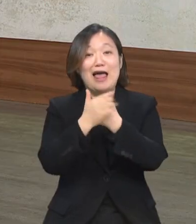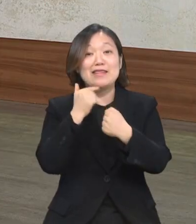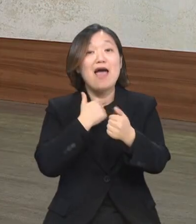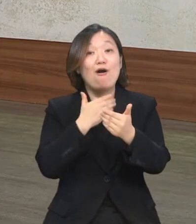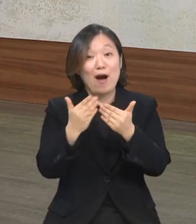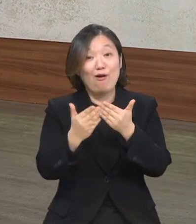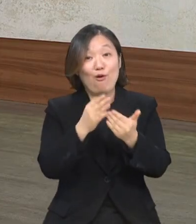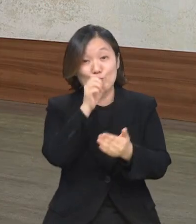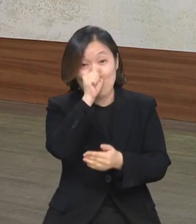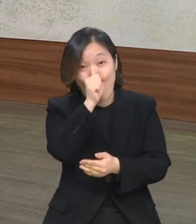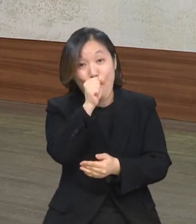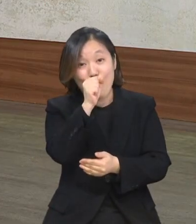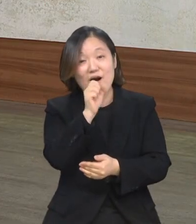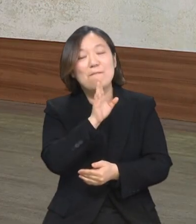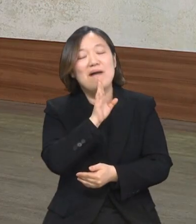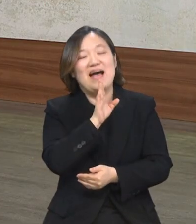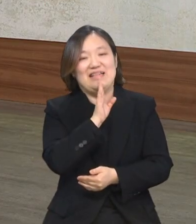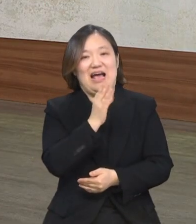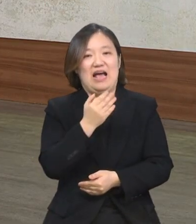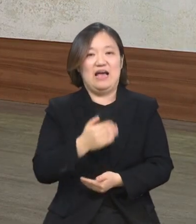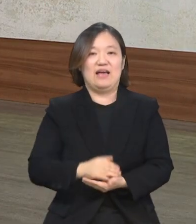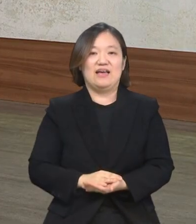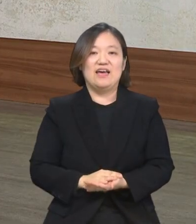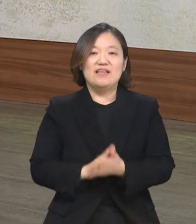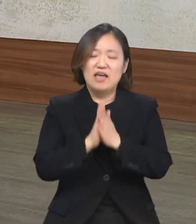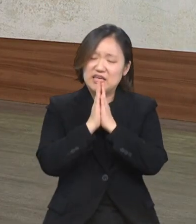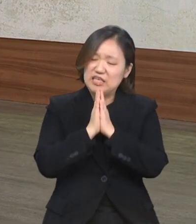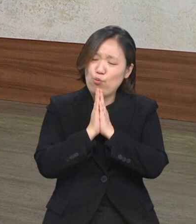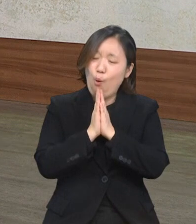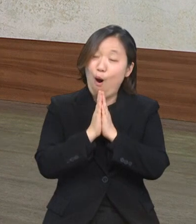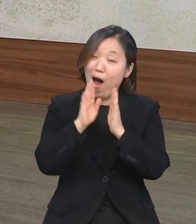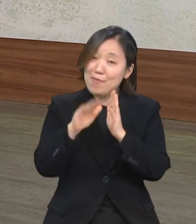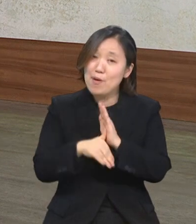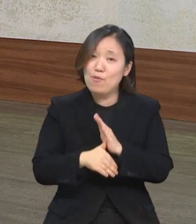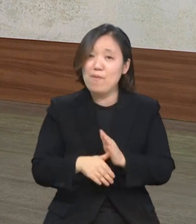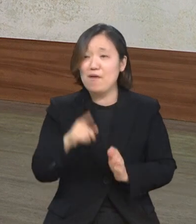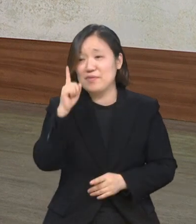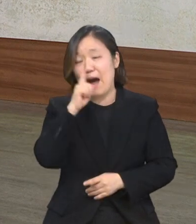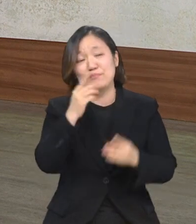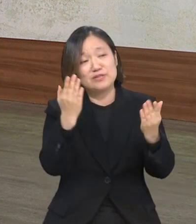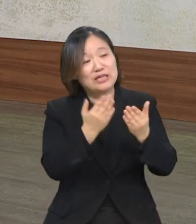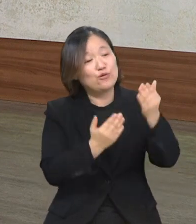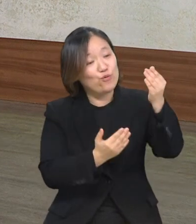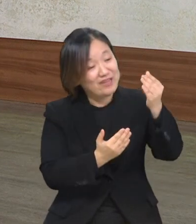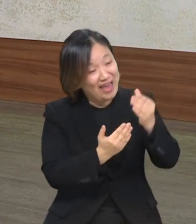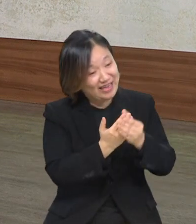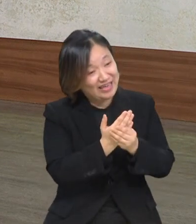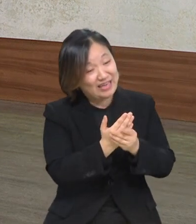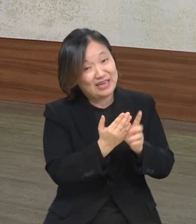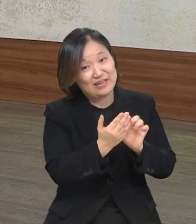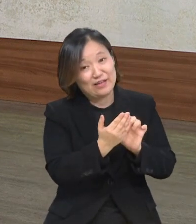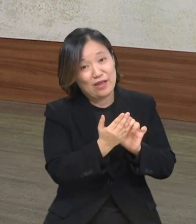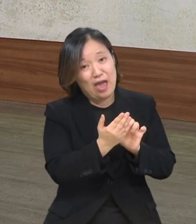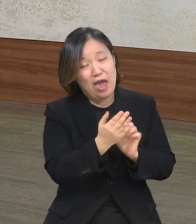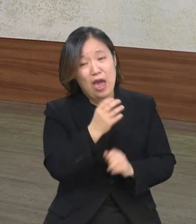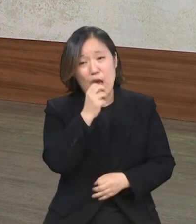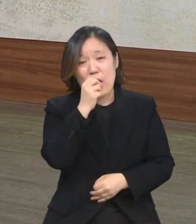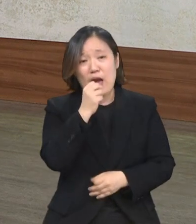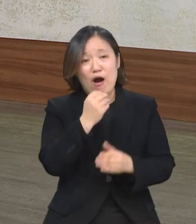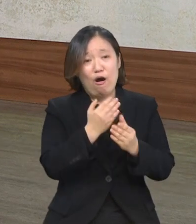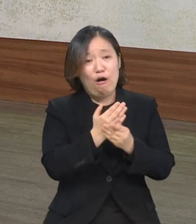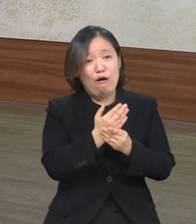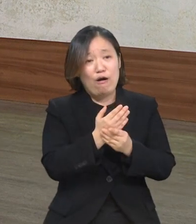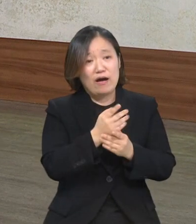훌륭하지만 기도하다 보면 또 안 좋은 일이 생길 수 있고 나쁜 일이 생길 수 있고 좀 좋지